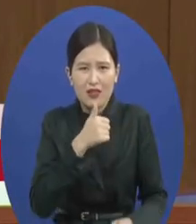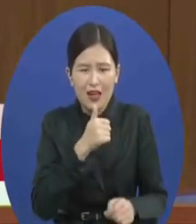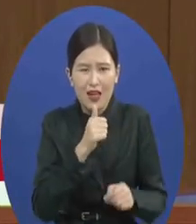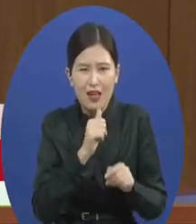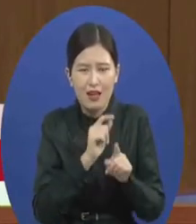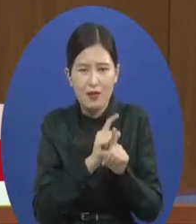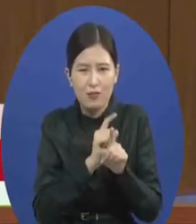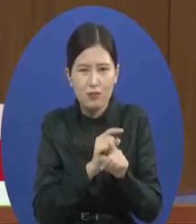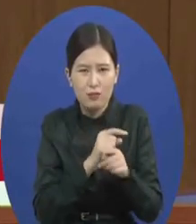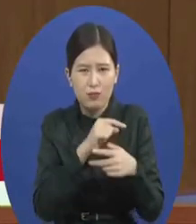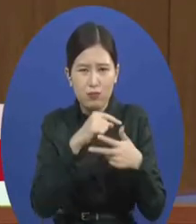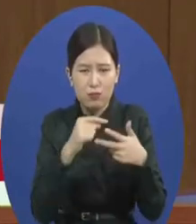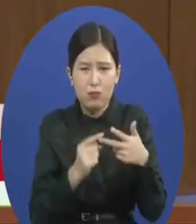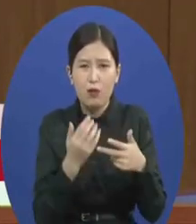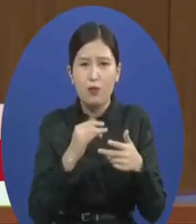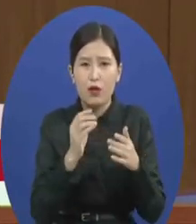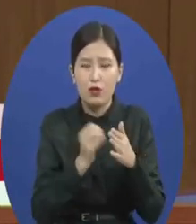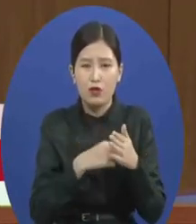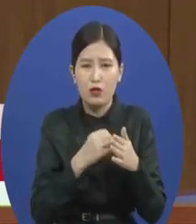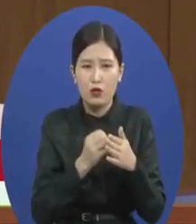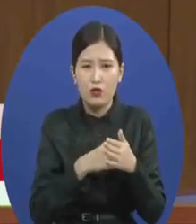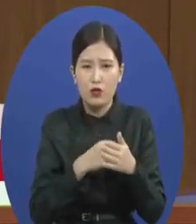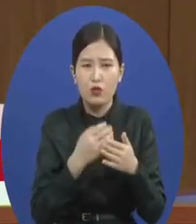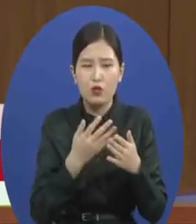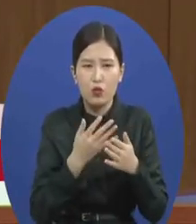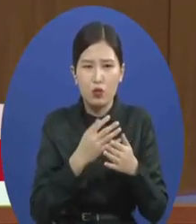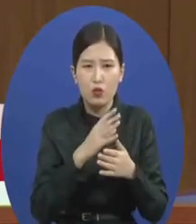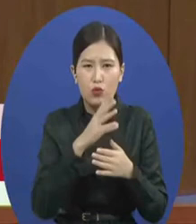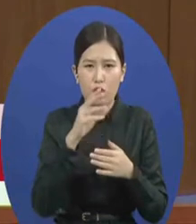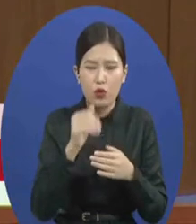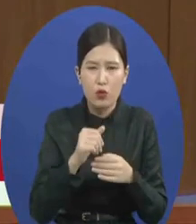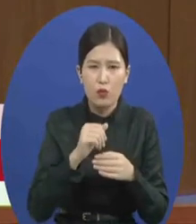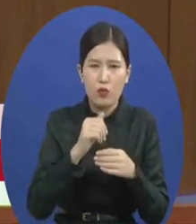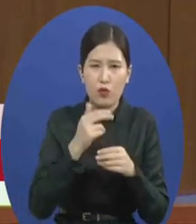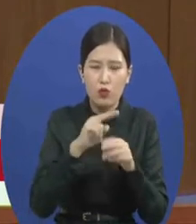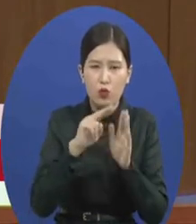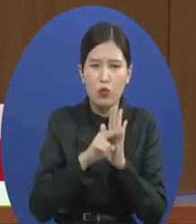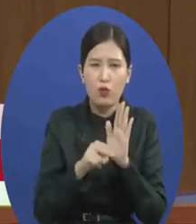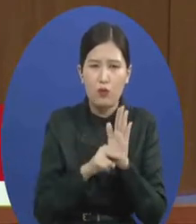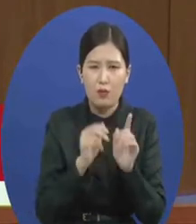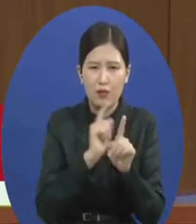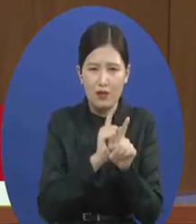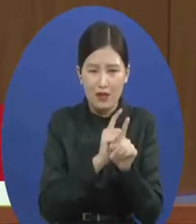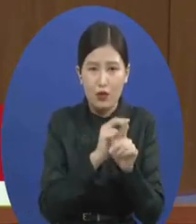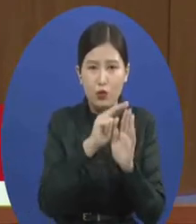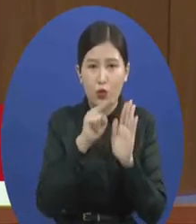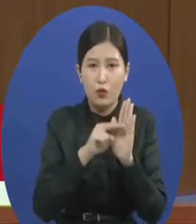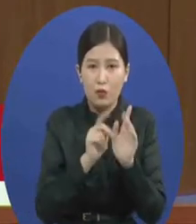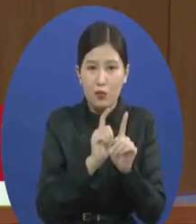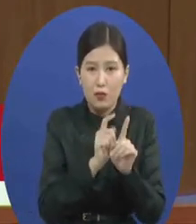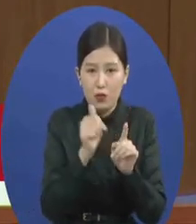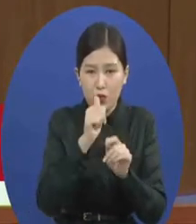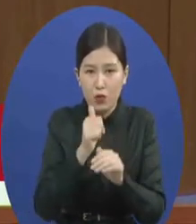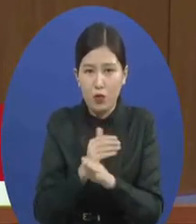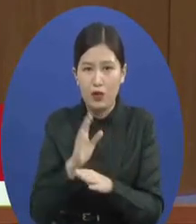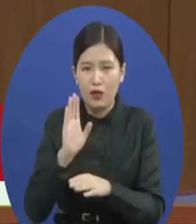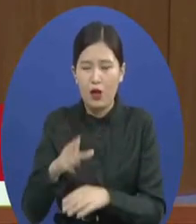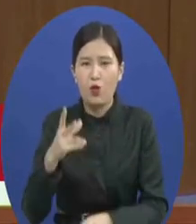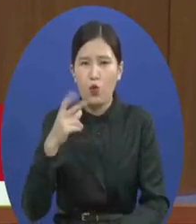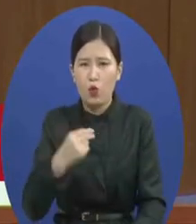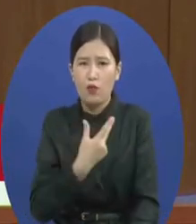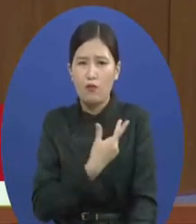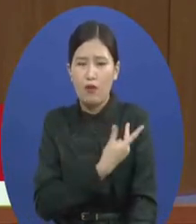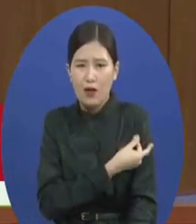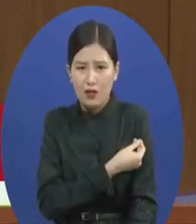Үүний дараа бид нар дараагийн шатанд нийт ард иргэдэд вакцинжуулах их ажлыг үе шаттай зохион байгуулалттай хамгийн гол нь тодорхой